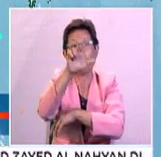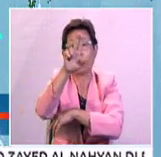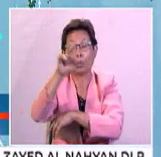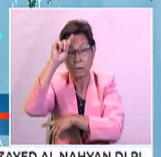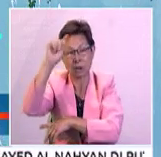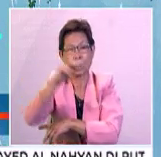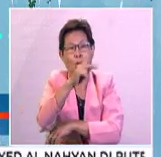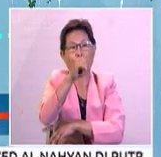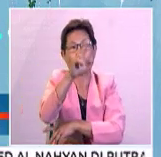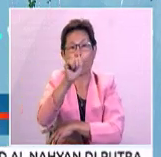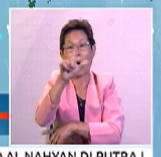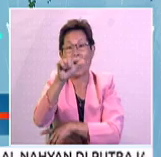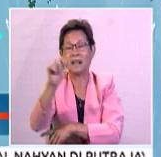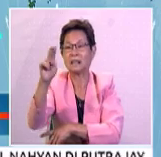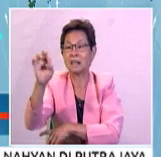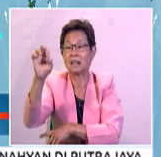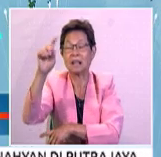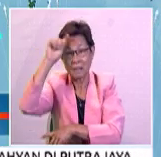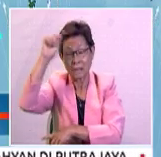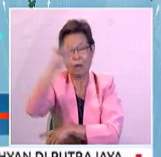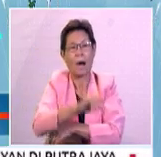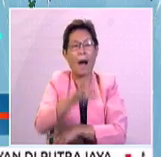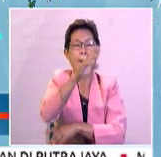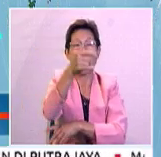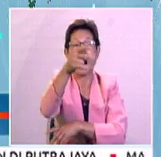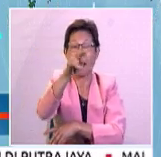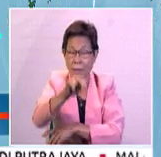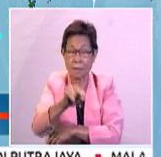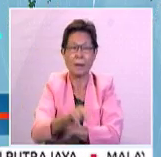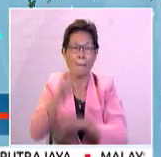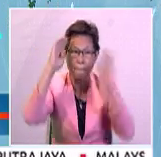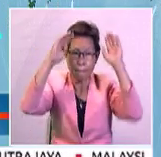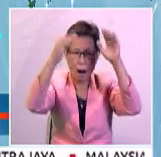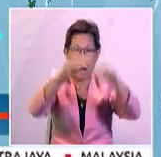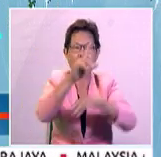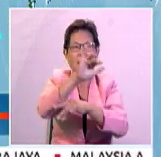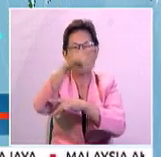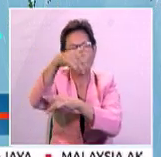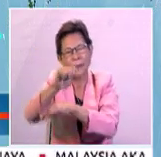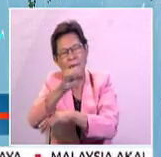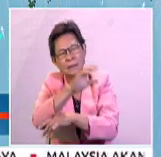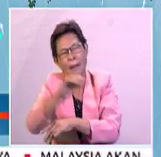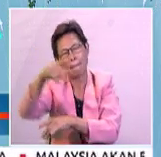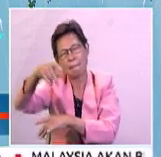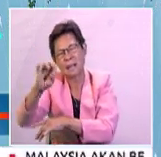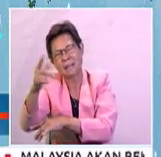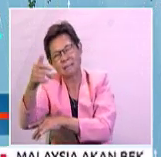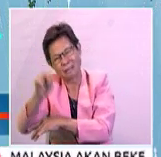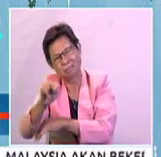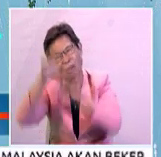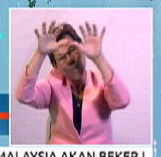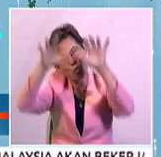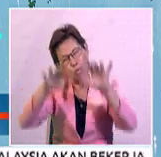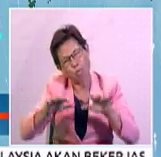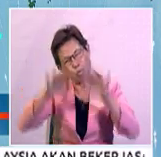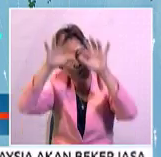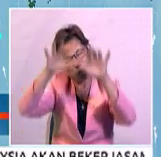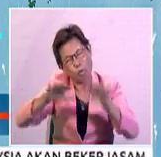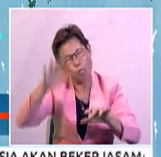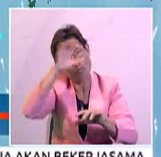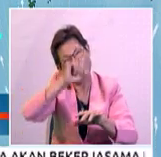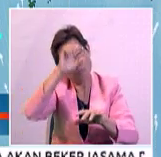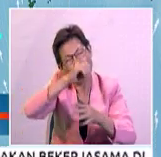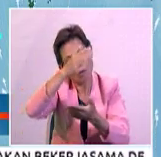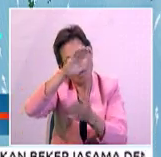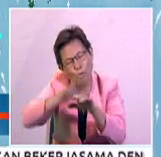Kuala Terengganu dan juga Marang. Begitu juga di negeri Pahang melibatkan daerah Lipis dan juga Pekan. Dan keadaan lembap ini kita jangkakan